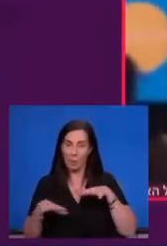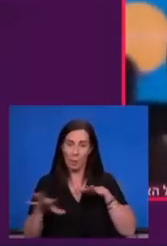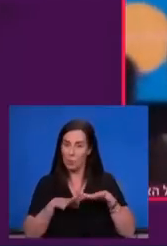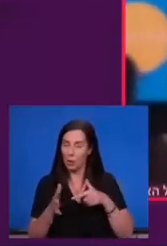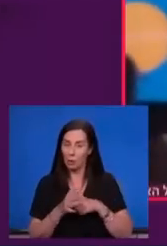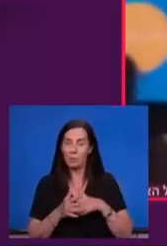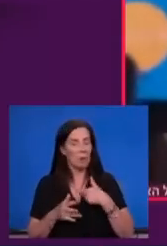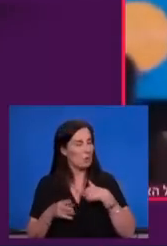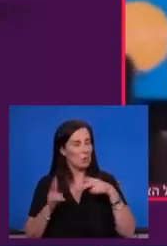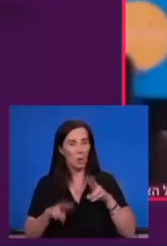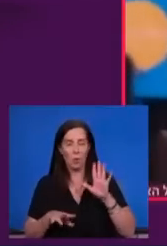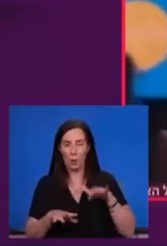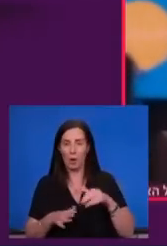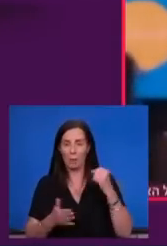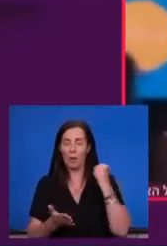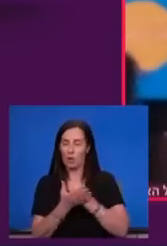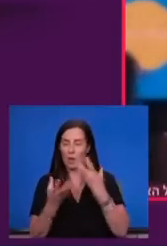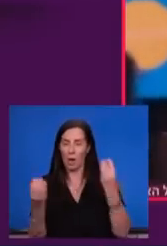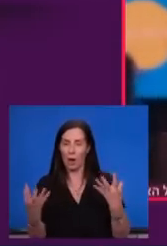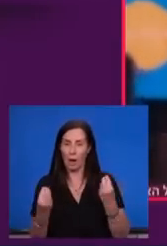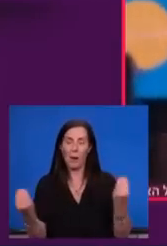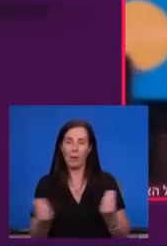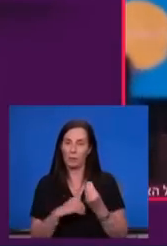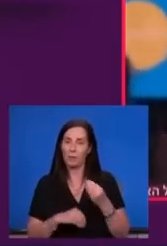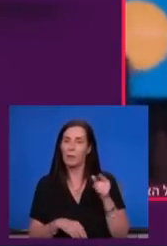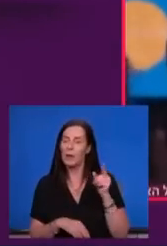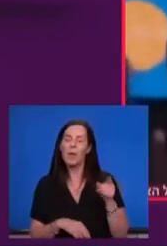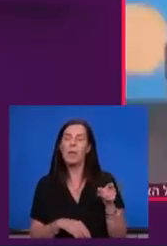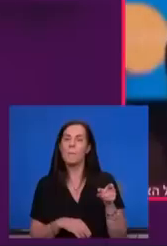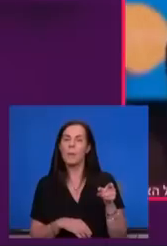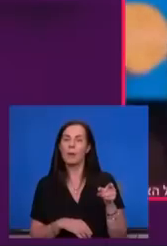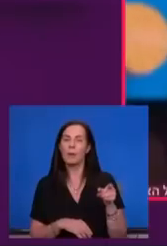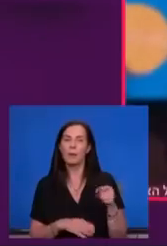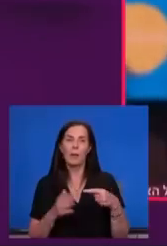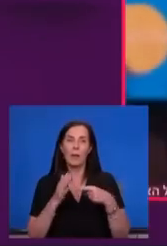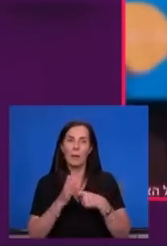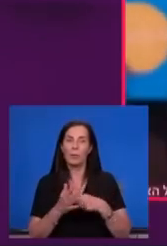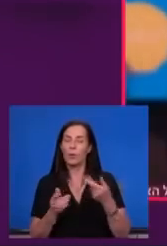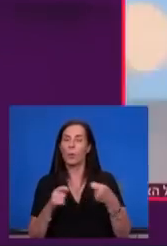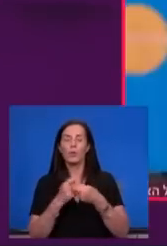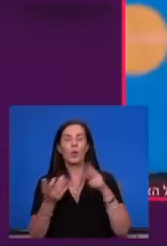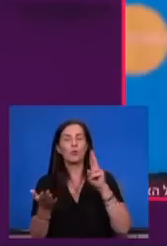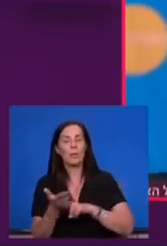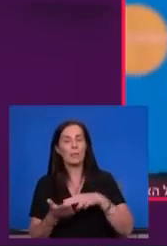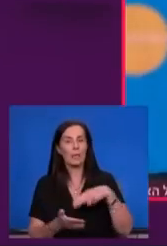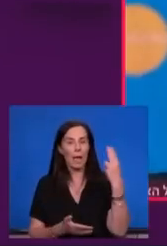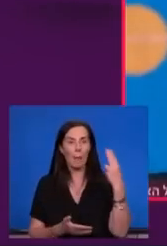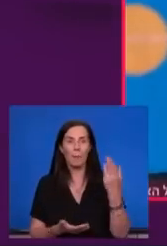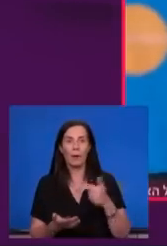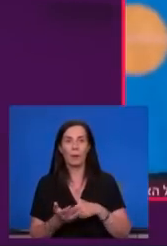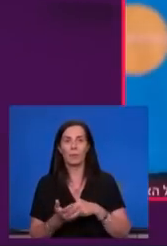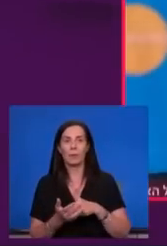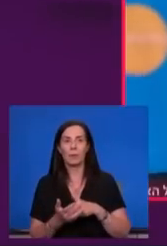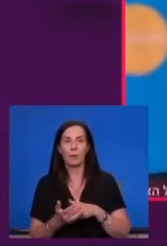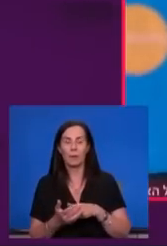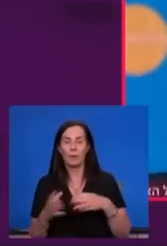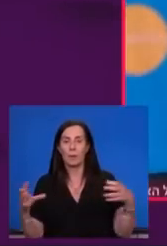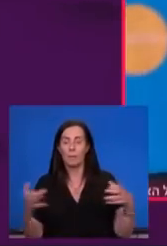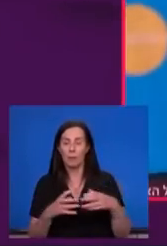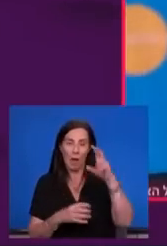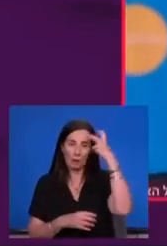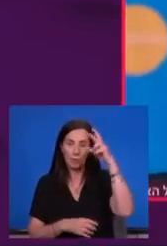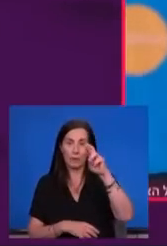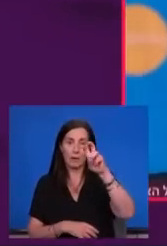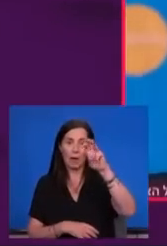היינו יכולים גם להעביר לא מעט דברים. הם, למשל, ענייני זכויות להט"ב, רע"מ היא מפלגה דתית